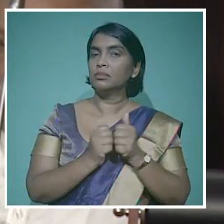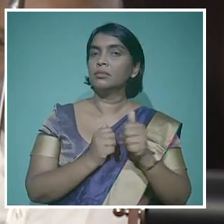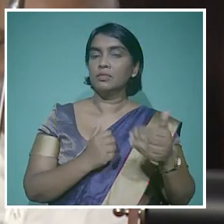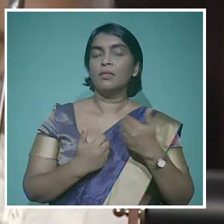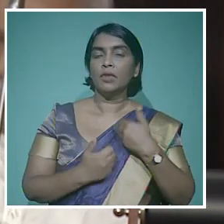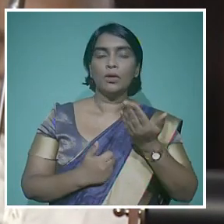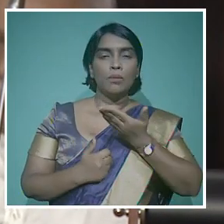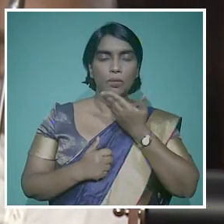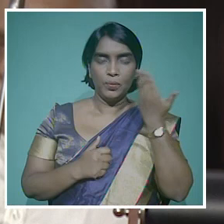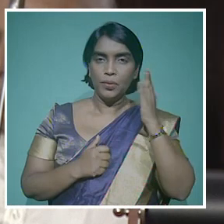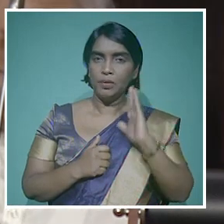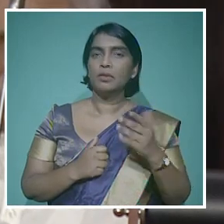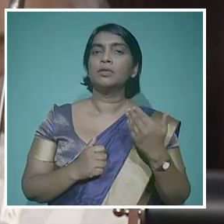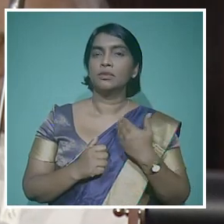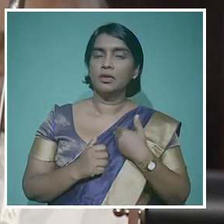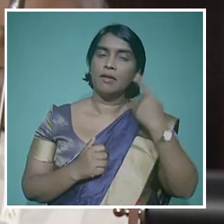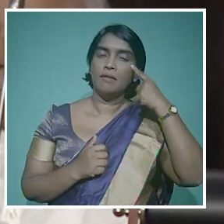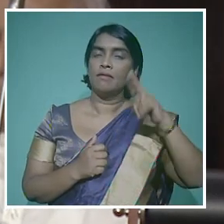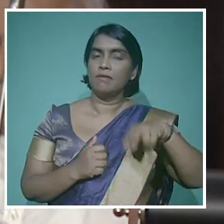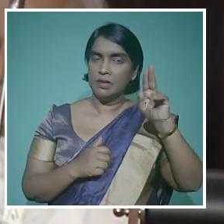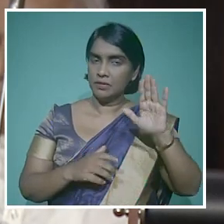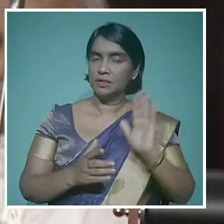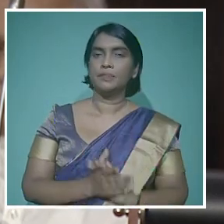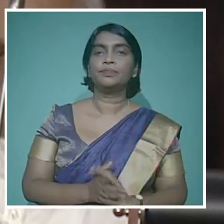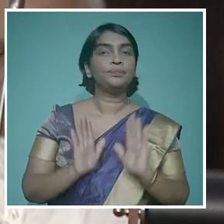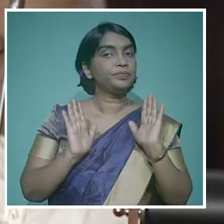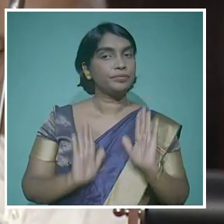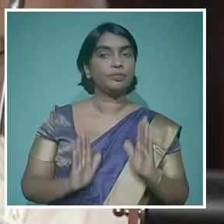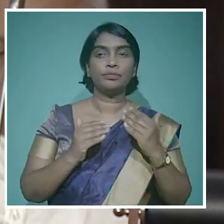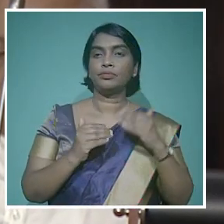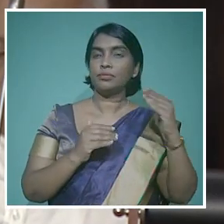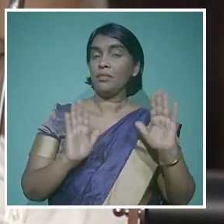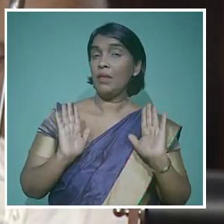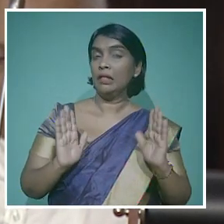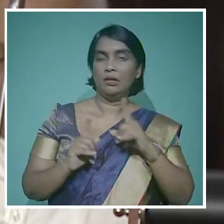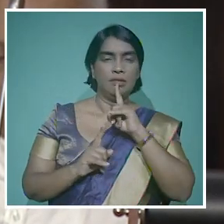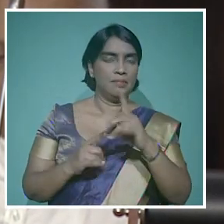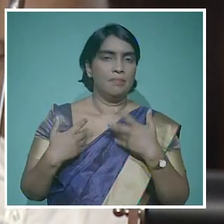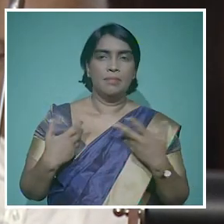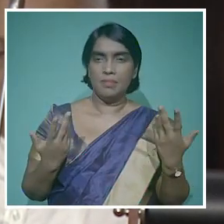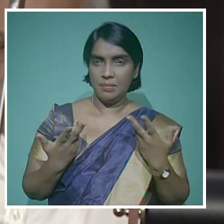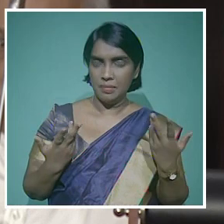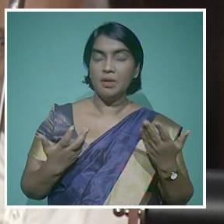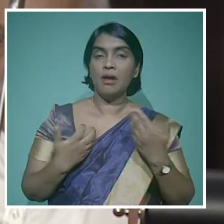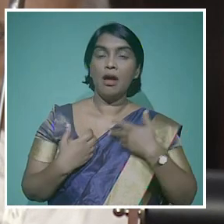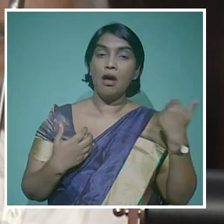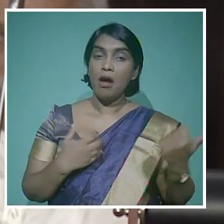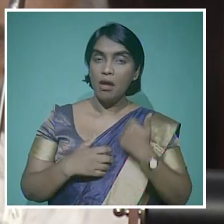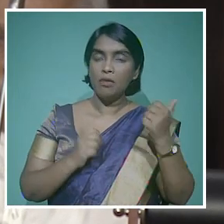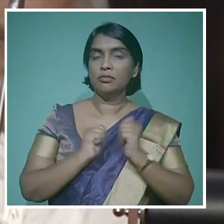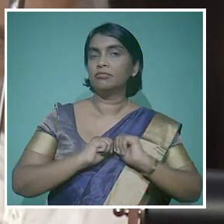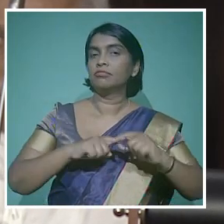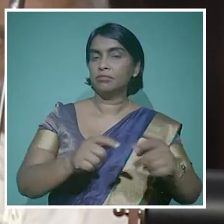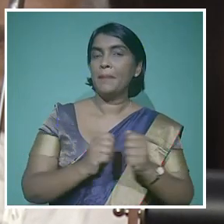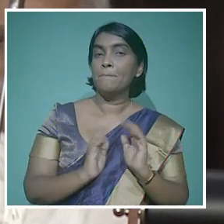අපට පුළුවන්කම ලැබෙන බව මට විශ්වාසයි. නමුත් එතැනින් සෑහීමකට පත්වෙන්න අපට බෑ. අපි අලුත් ගමනක් ආරම්භ